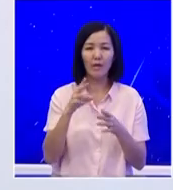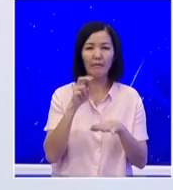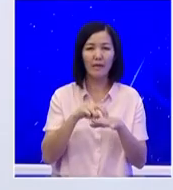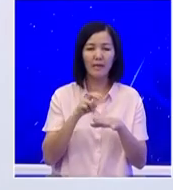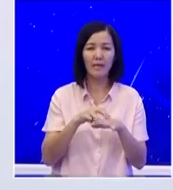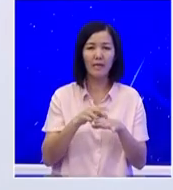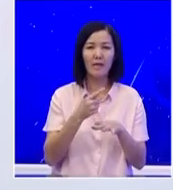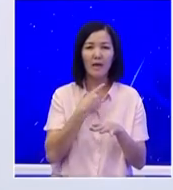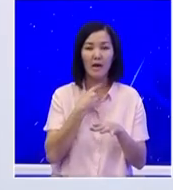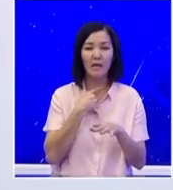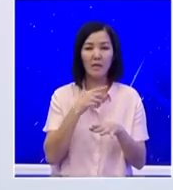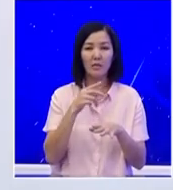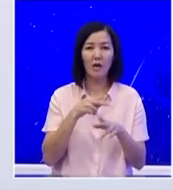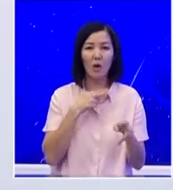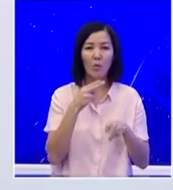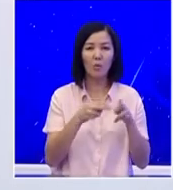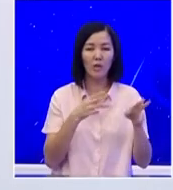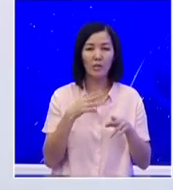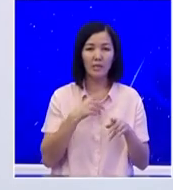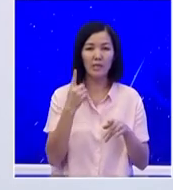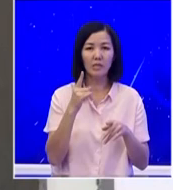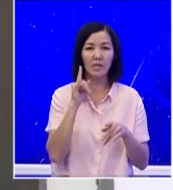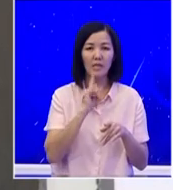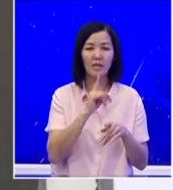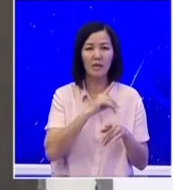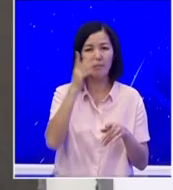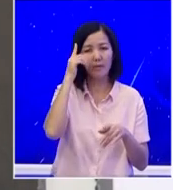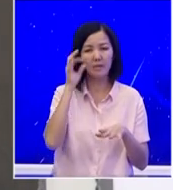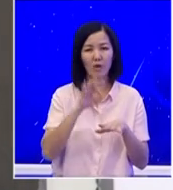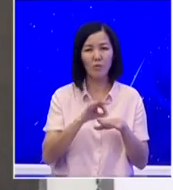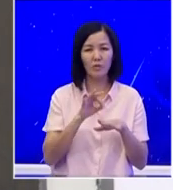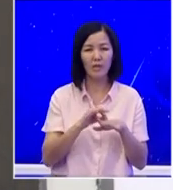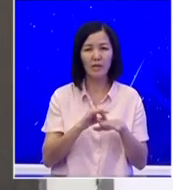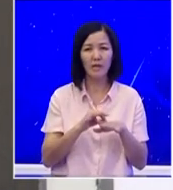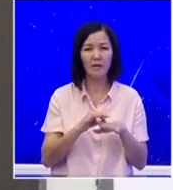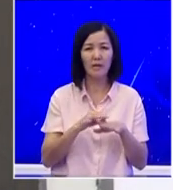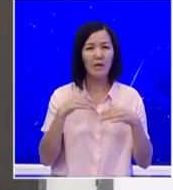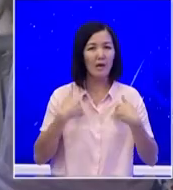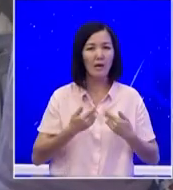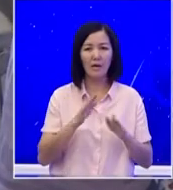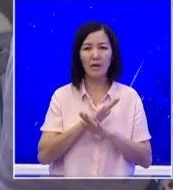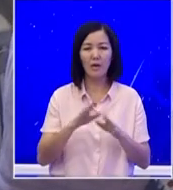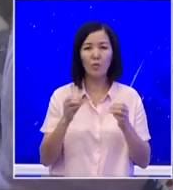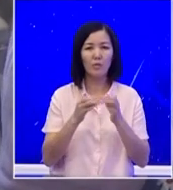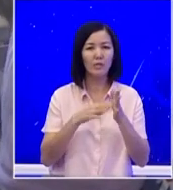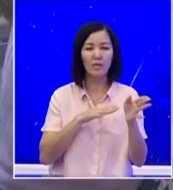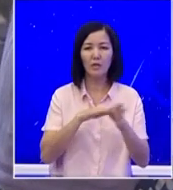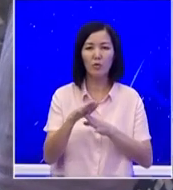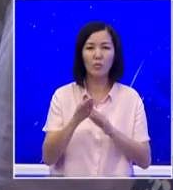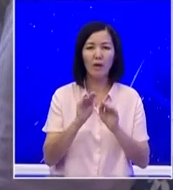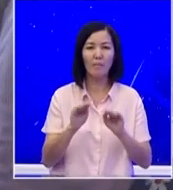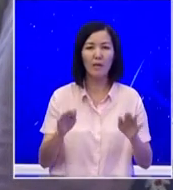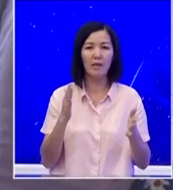қалқанша безіне ота жасайды. Жалғыз бастана басы ауырып, балтыры сыздаса да қайғыға берілмейді. Өйткені кәмелетке толмаған